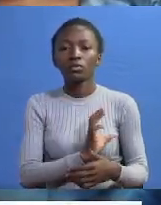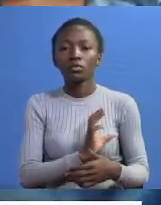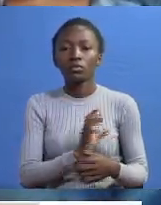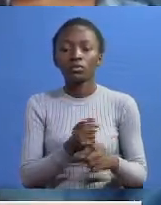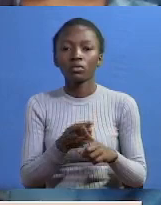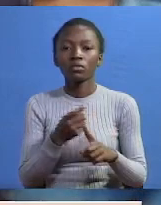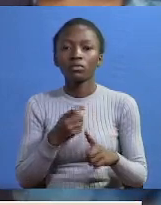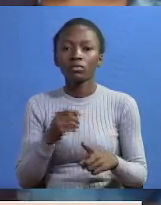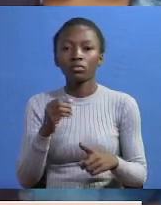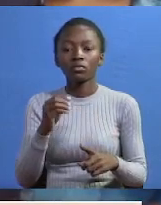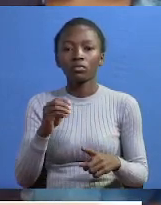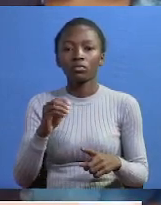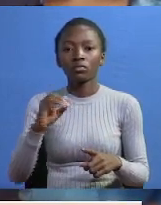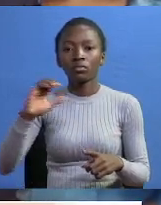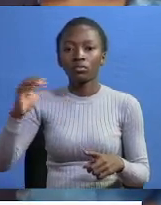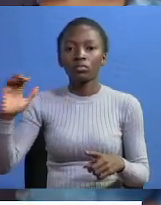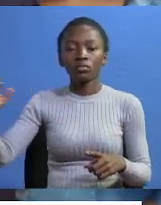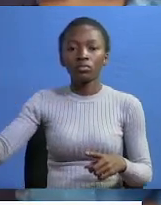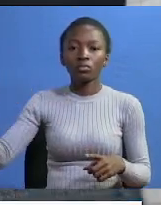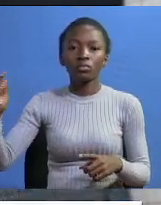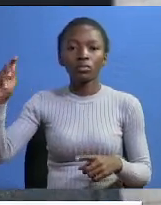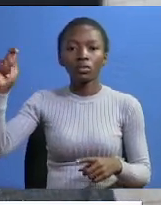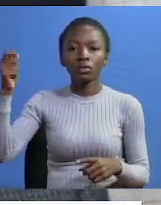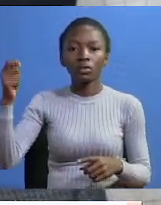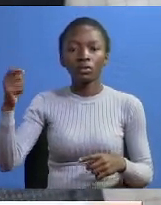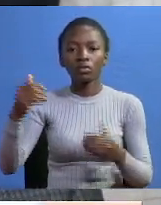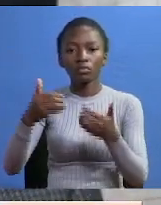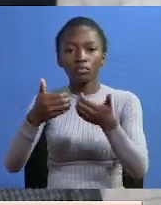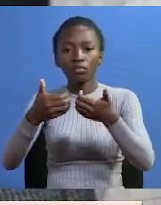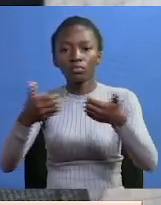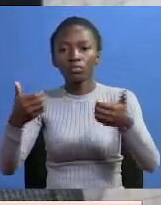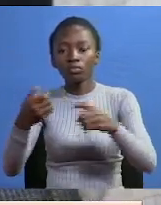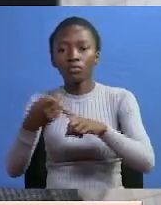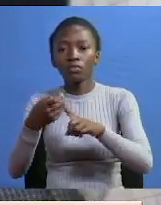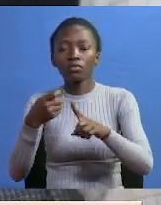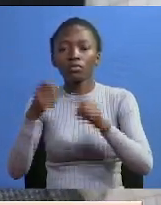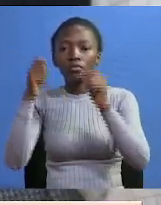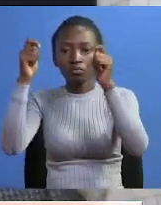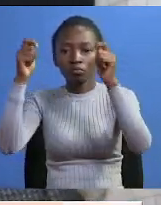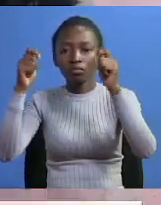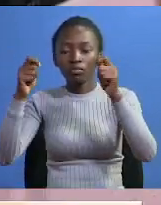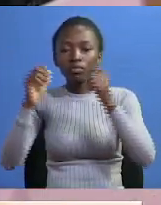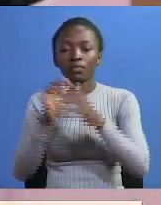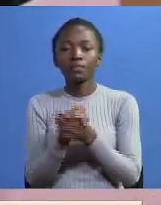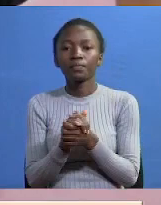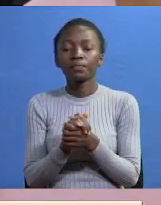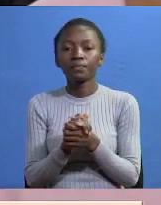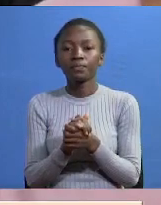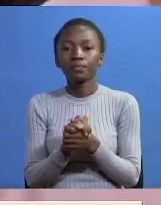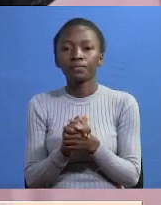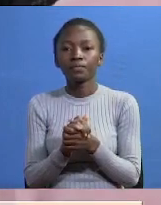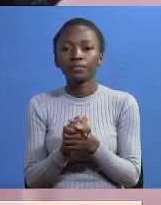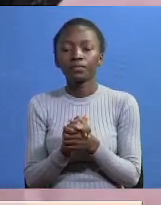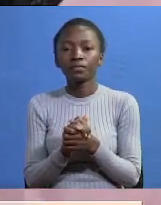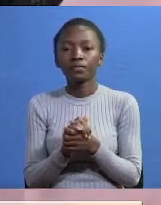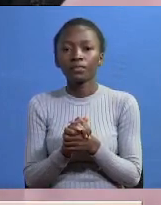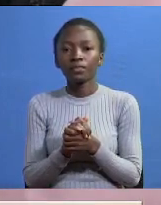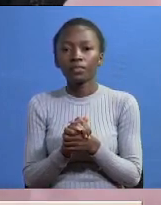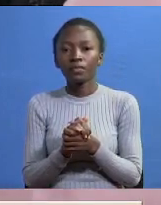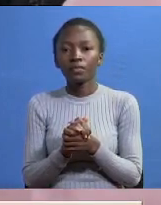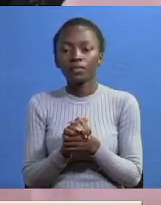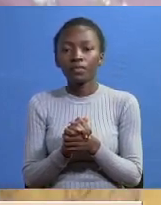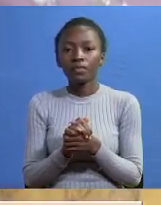Kenya wakianza kujitenga na maandamano hayo. Mkosoaji wa Rais William Ruto, Askofu David